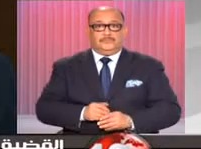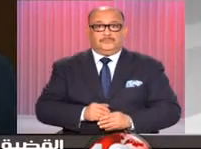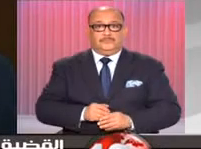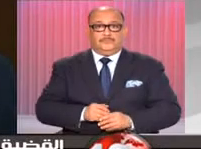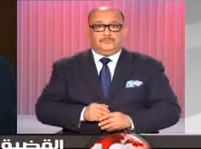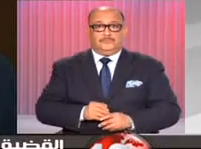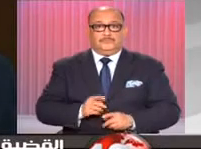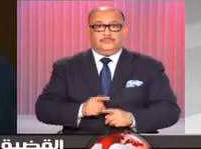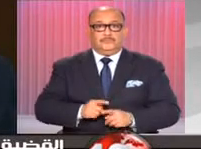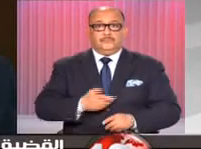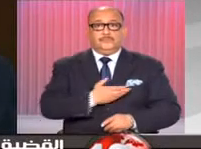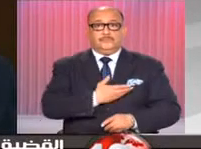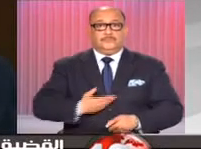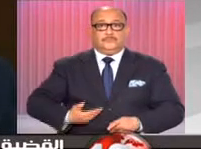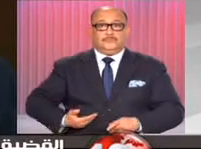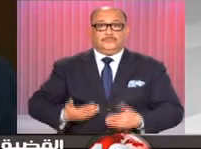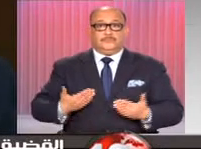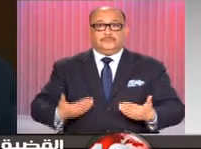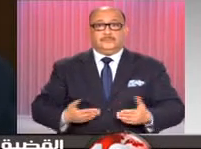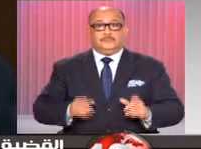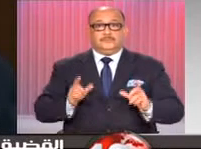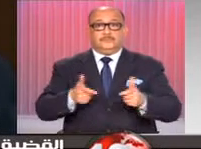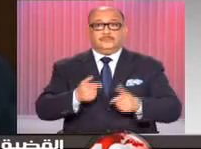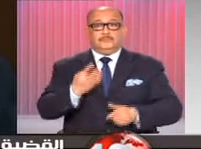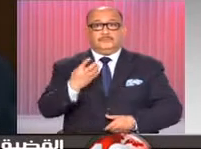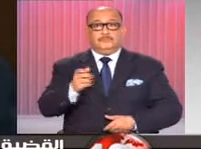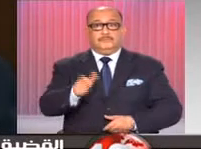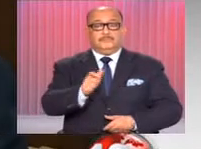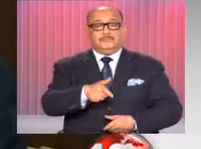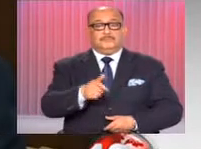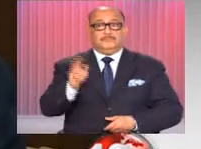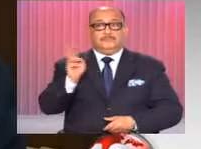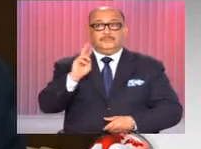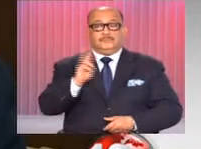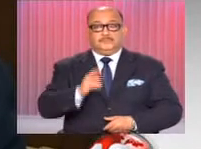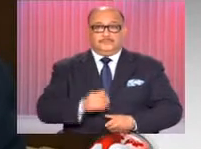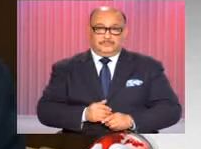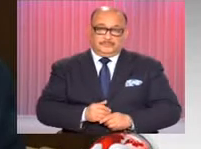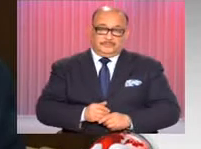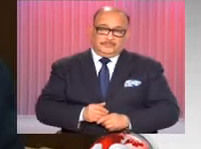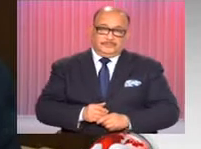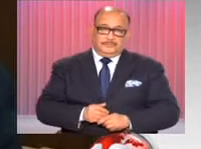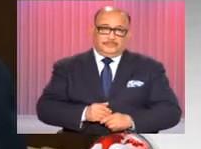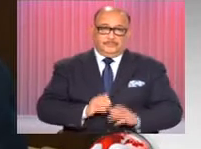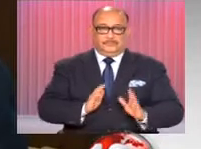عنصر وتحديث الوسائل التكنولوجية التي بحوزتها.